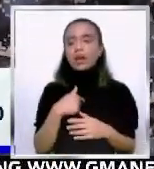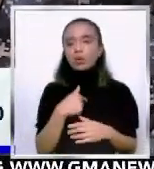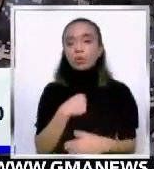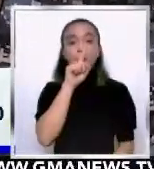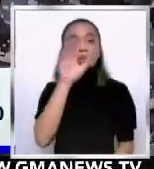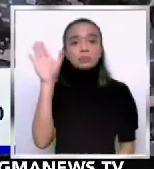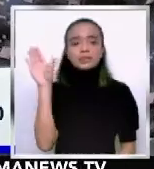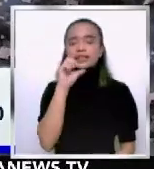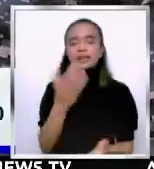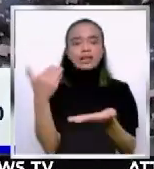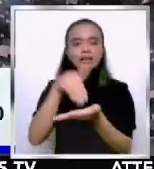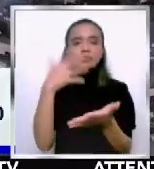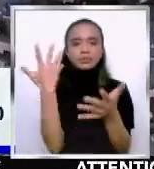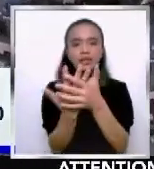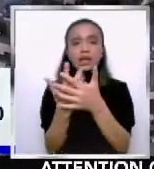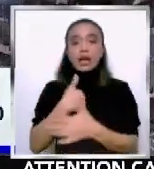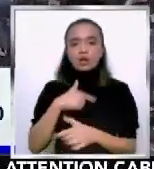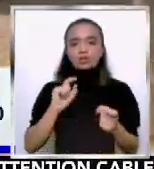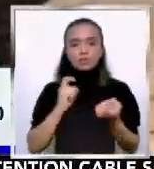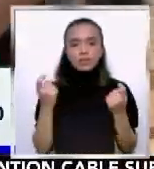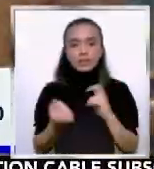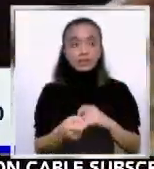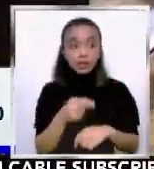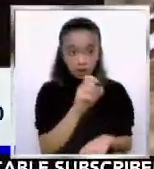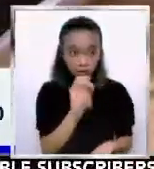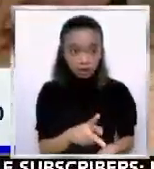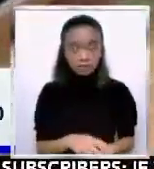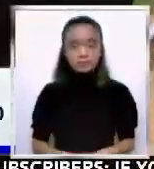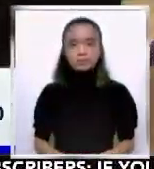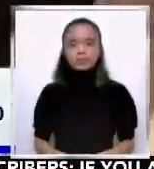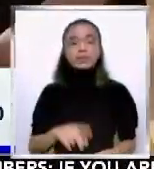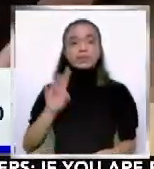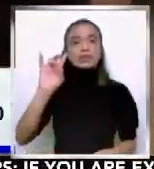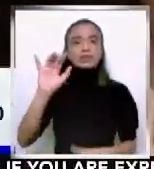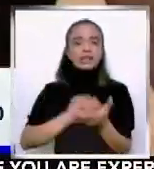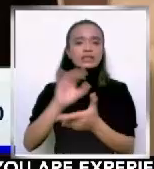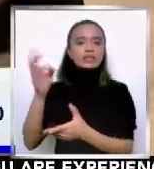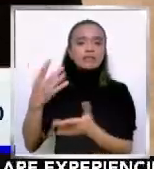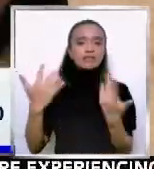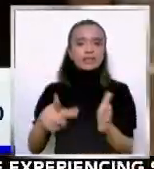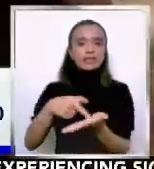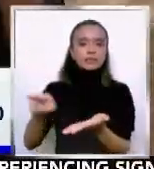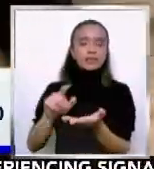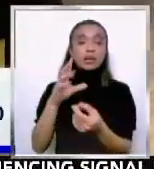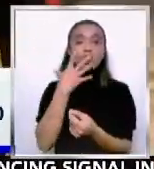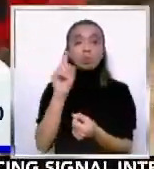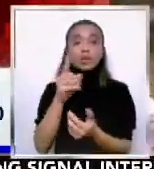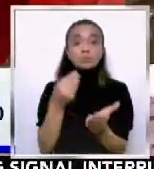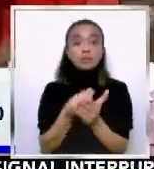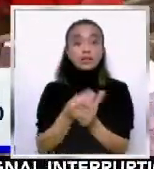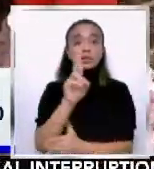ulit. Magbabago na po ako sa... Kasi mo bata ka pa Pangpito sa Ezekiel sa mga napiansahan gamit ang perang naipon mula